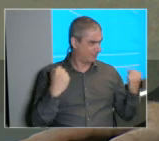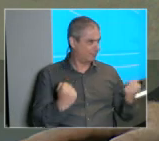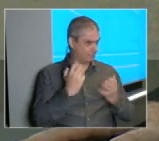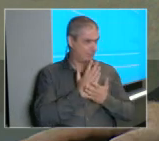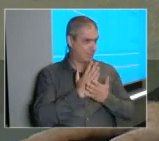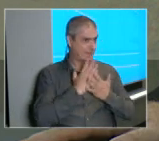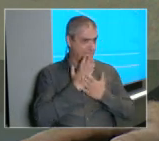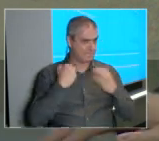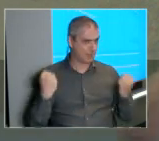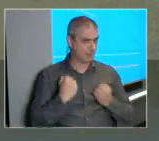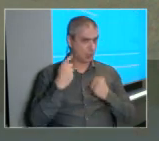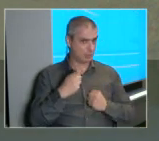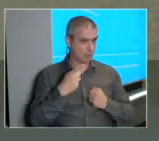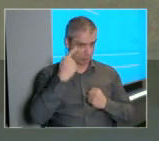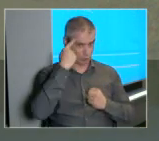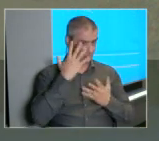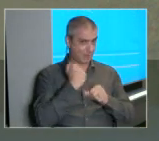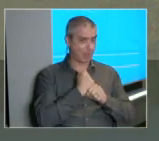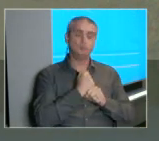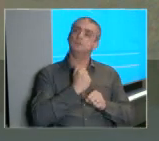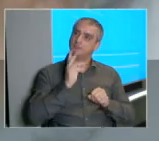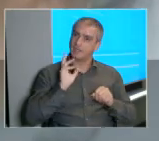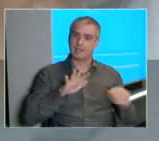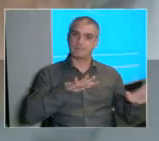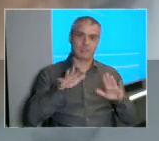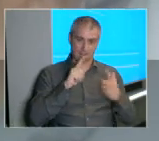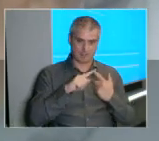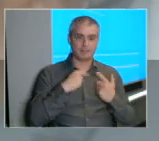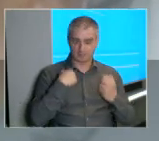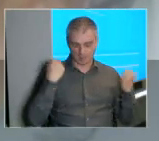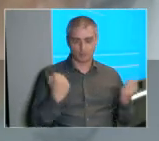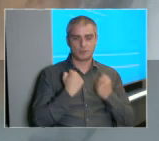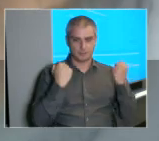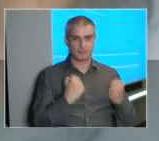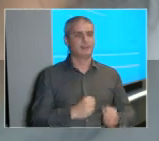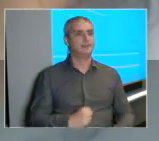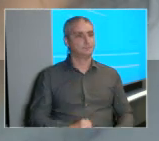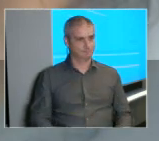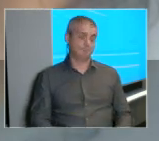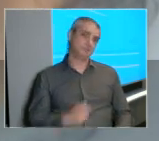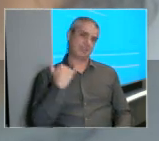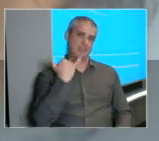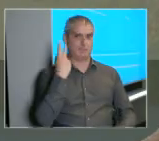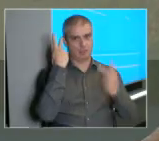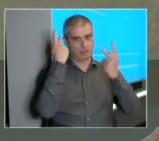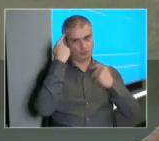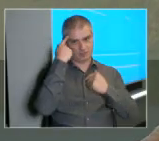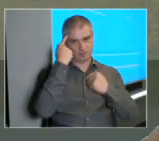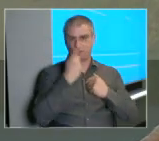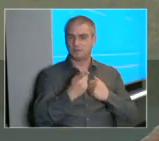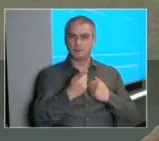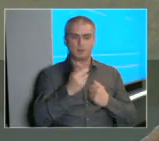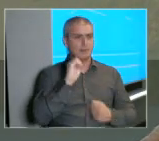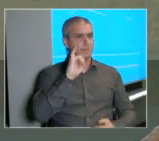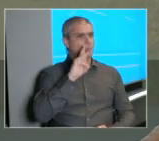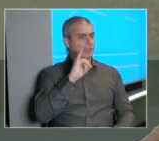מתורגלים? זה דברים שאתם עובדים עליהם? גם רעידת אדמה אנחנו מתרגלים. טוב, זה תמיד חשוב. אגב,